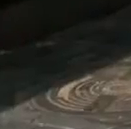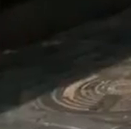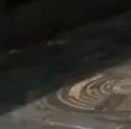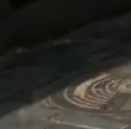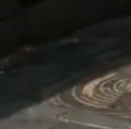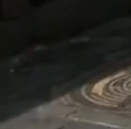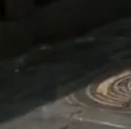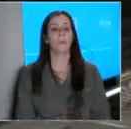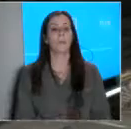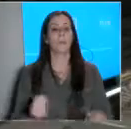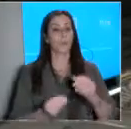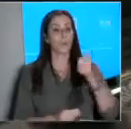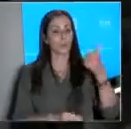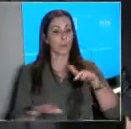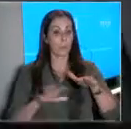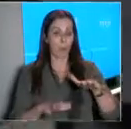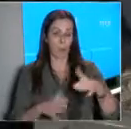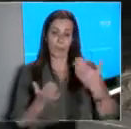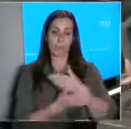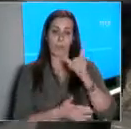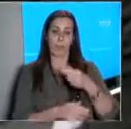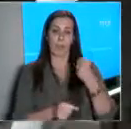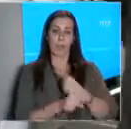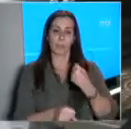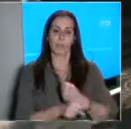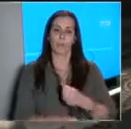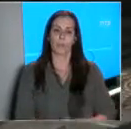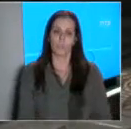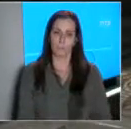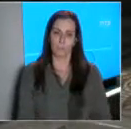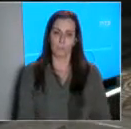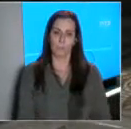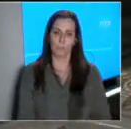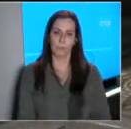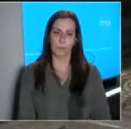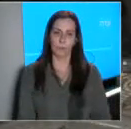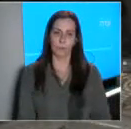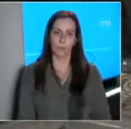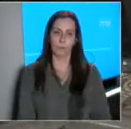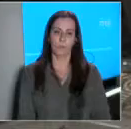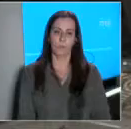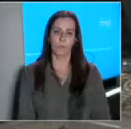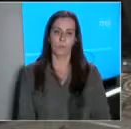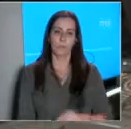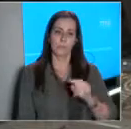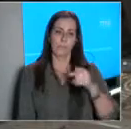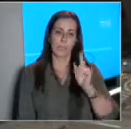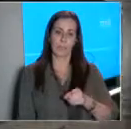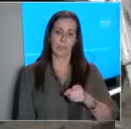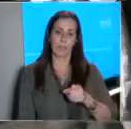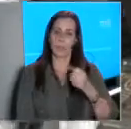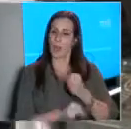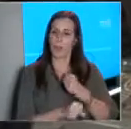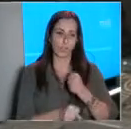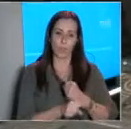מה לדעתך הדבר הראשון שהממשלה החדשה תצטרך לטפל בו? לטפל בו זה צריך כבר